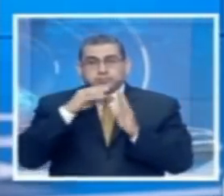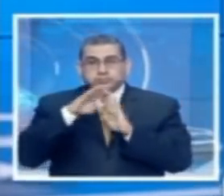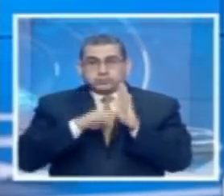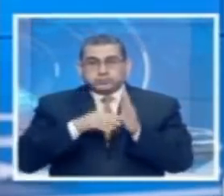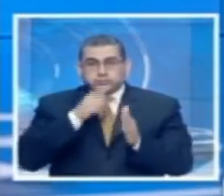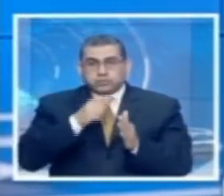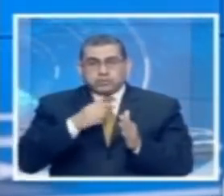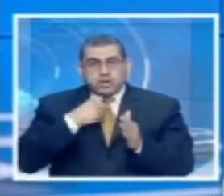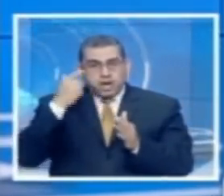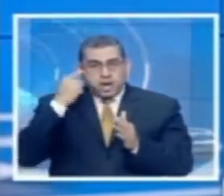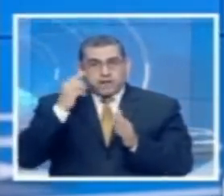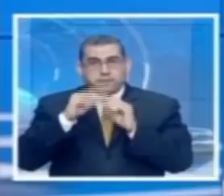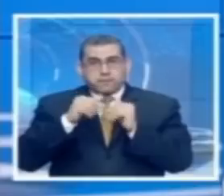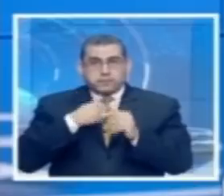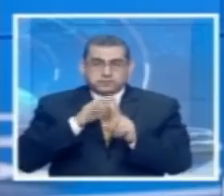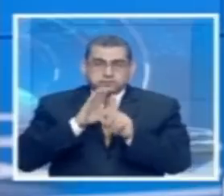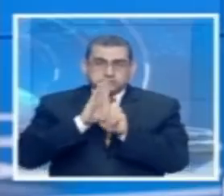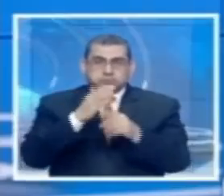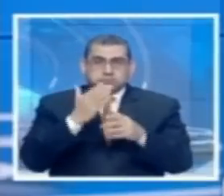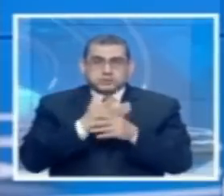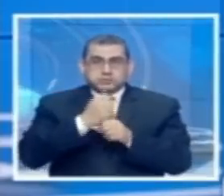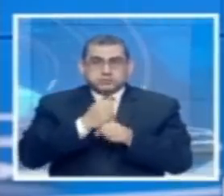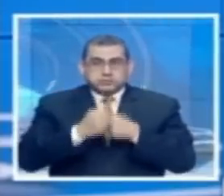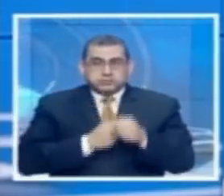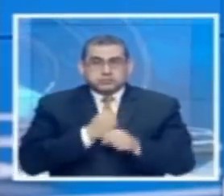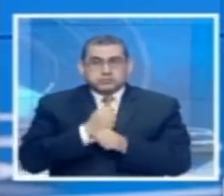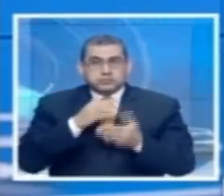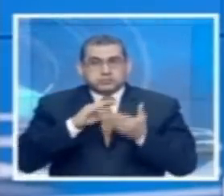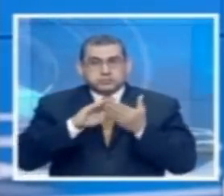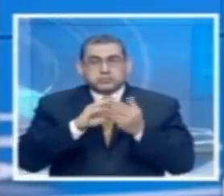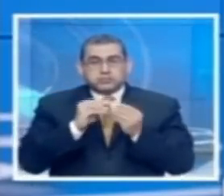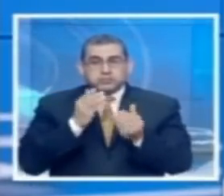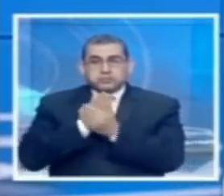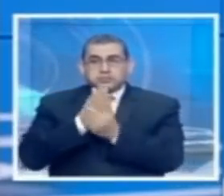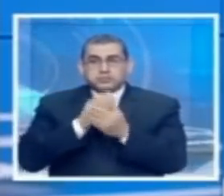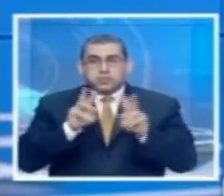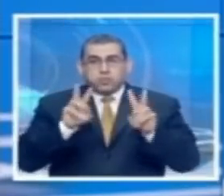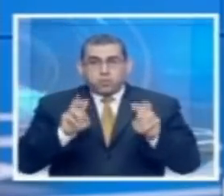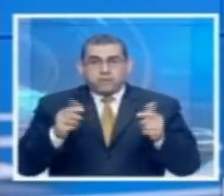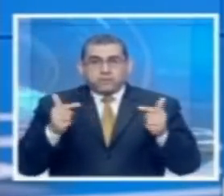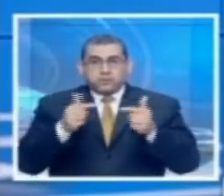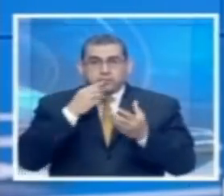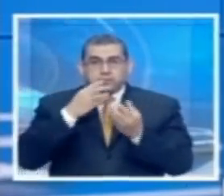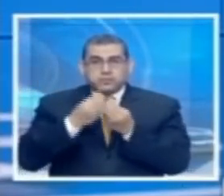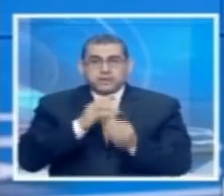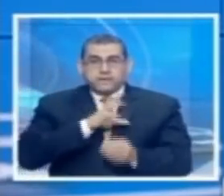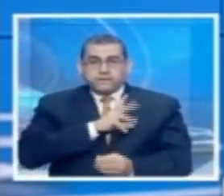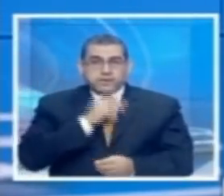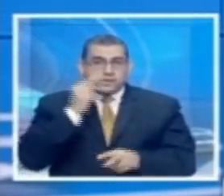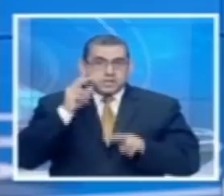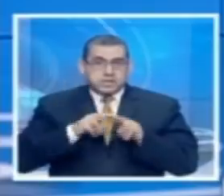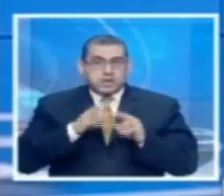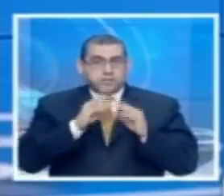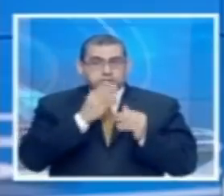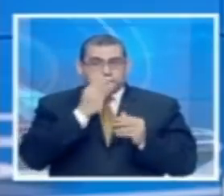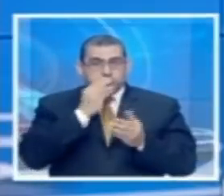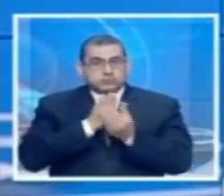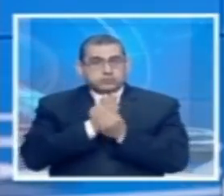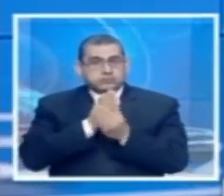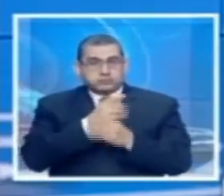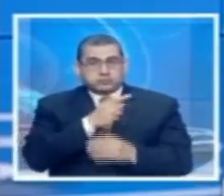تقديره ودعمه للجهود المصرية للتوصل لوقف إطلاق نار ما بين الجانبين الفلسطيني